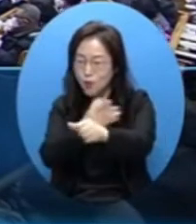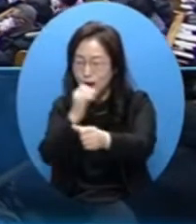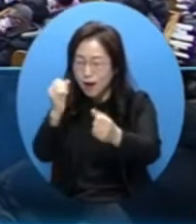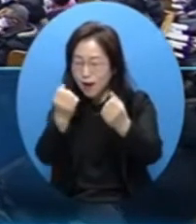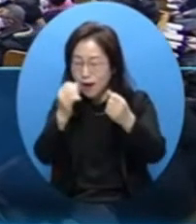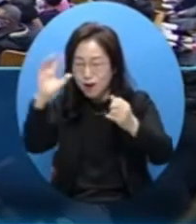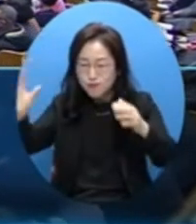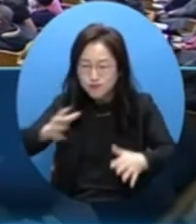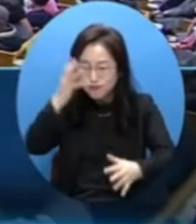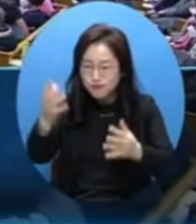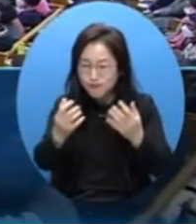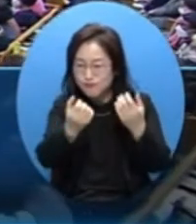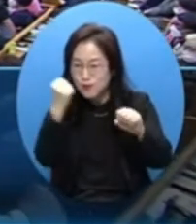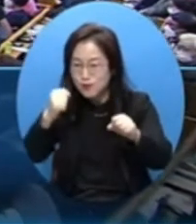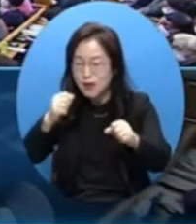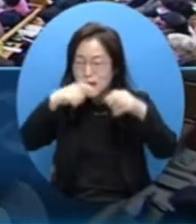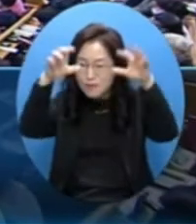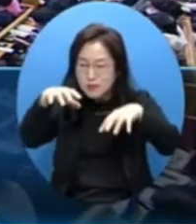가리는 곳 같을 것이며,